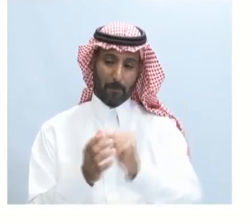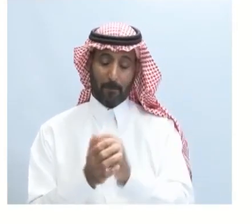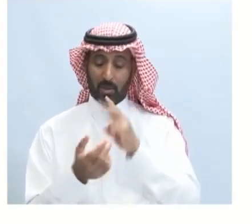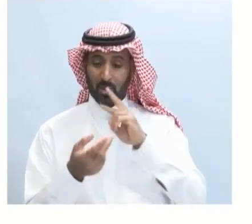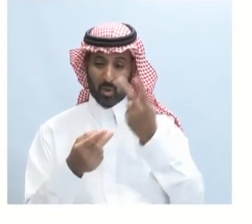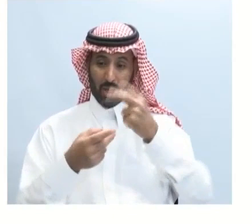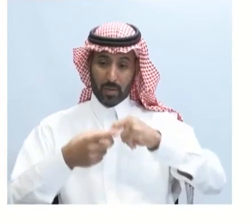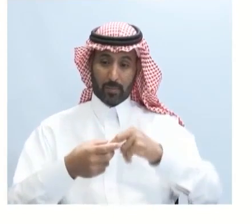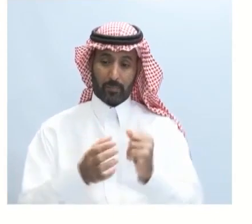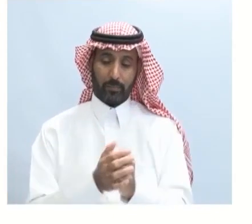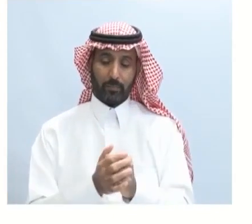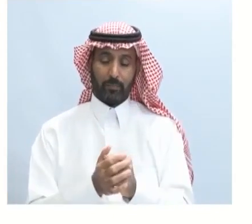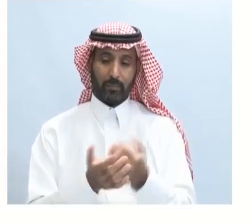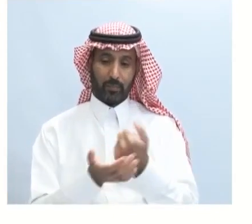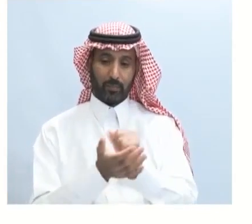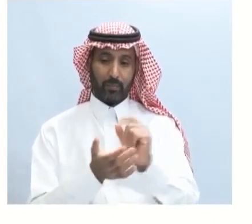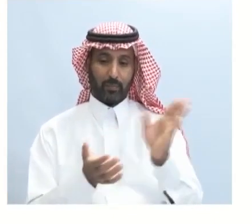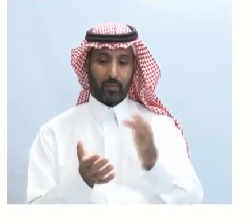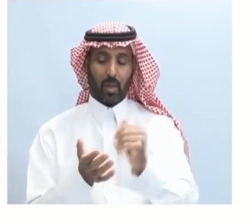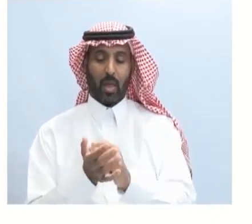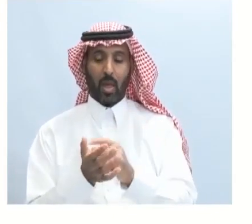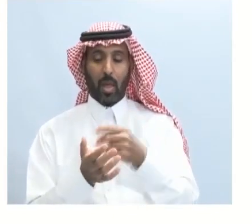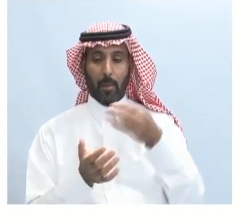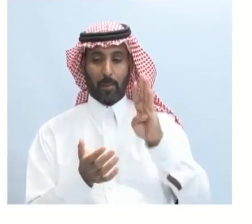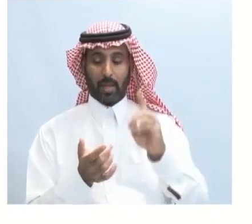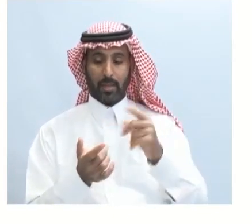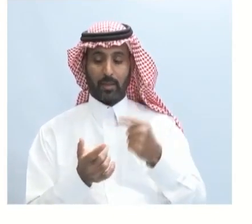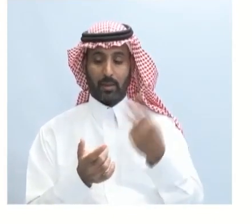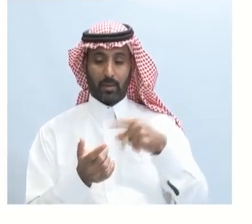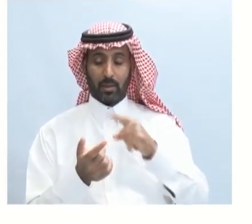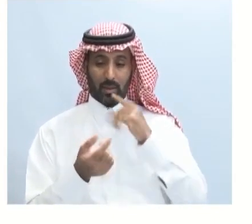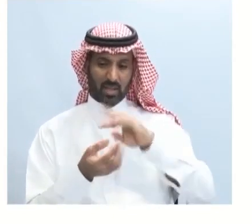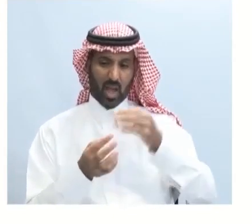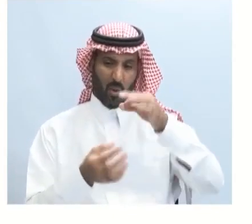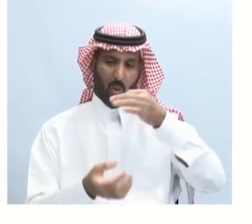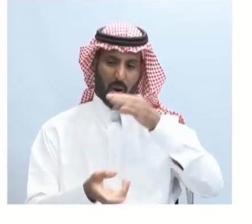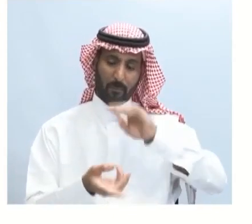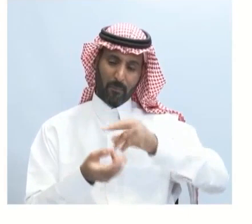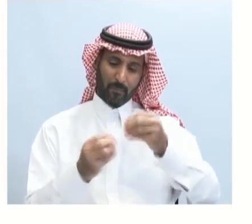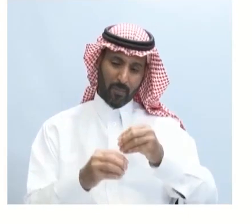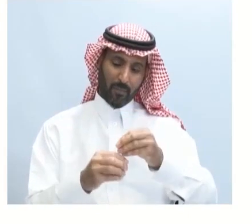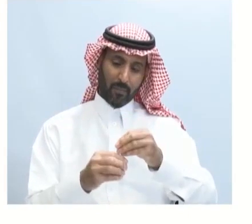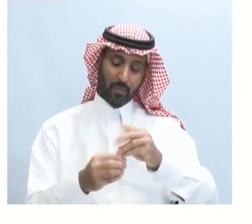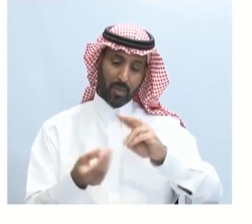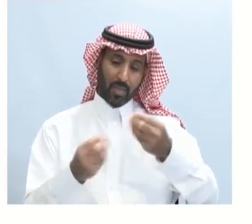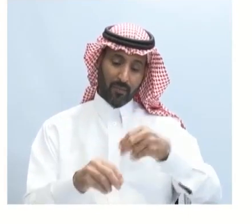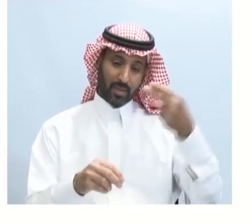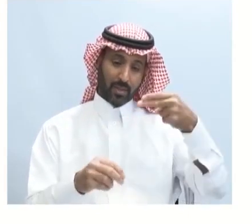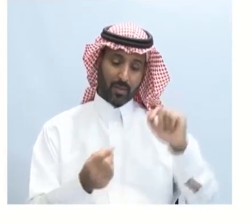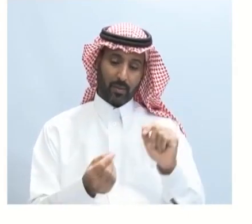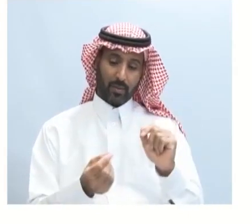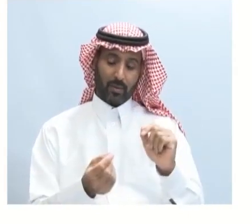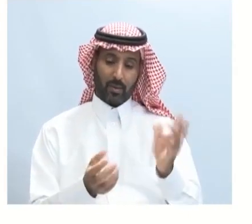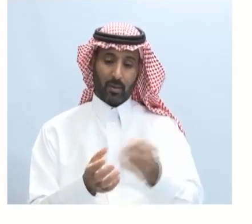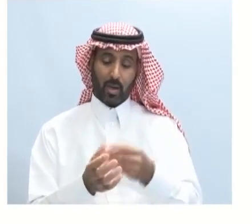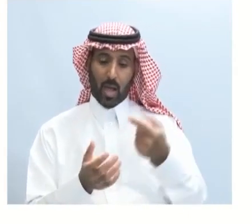احاديه الى رابطه ثنائيه اذا حذف ما نوع التفاعل الذي يحدث عند تحويل دهن غير مشبع الى مشبع فاضت له هيدروجين